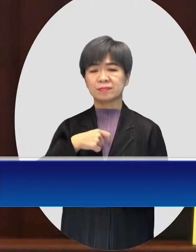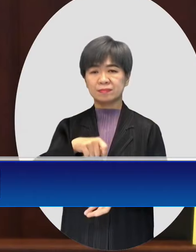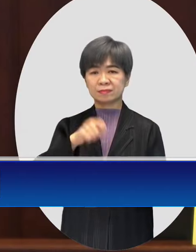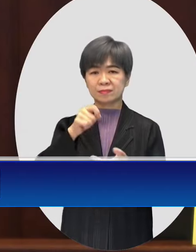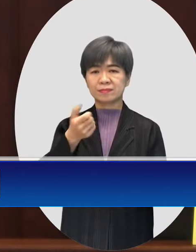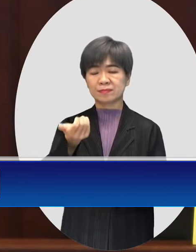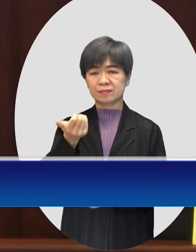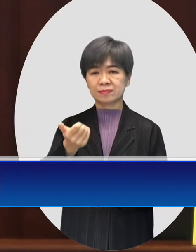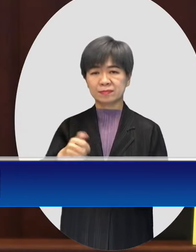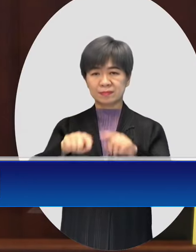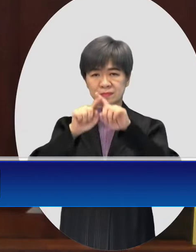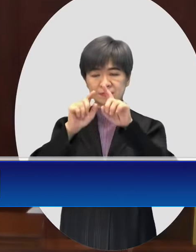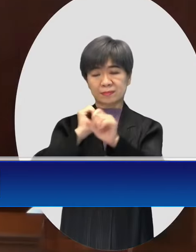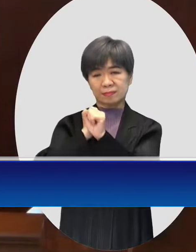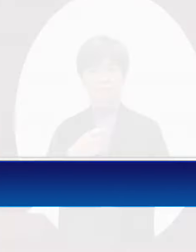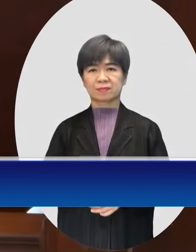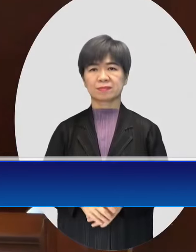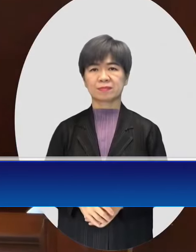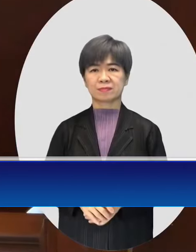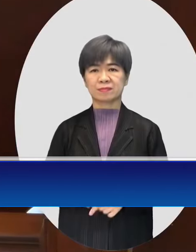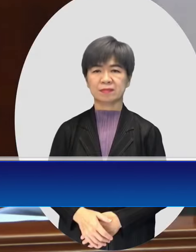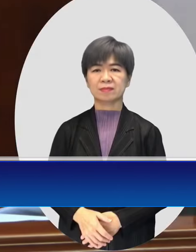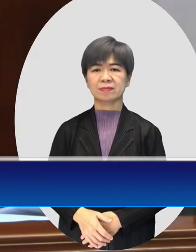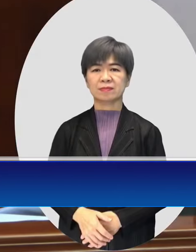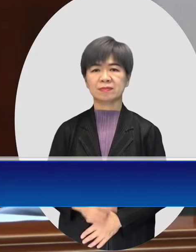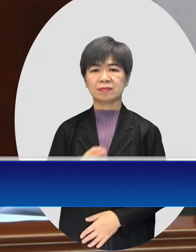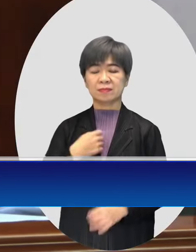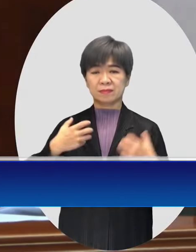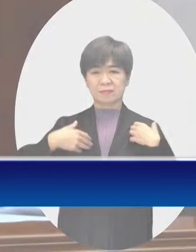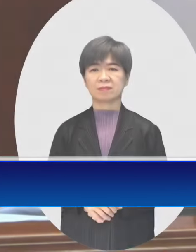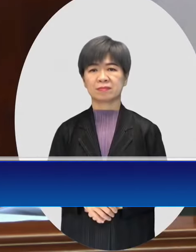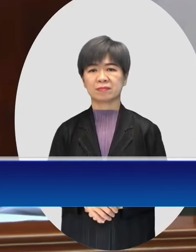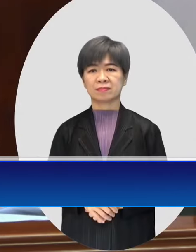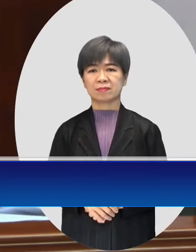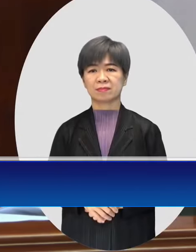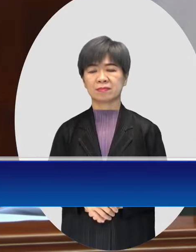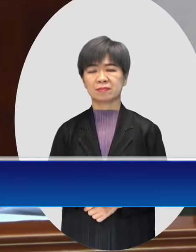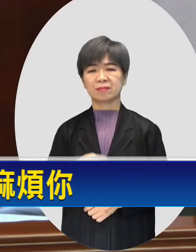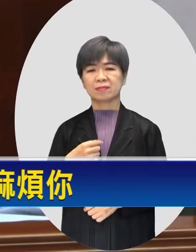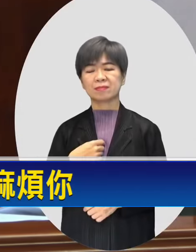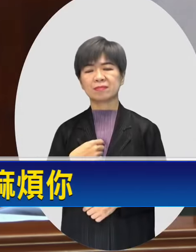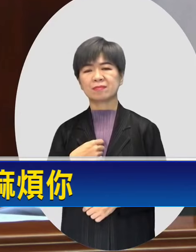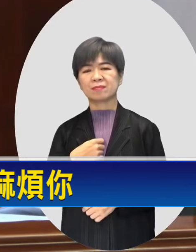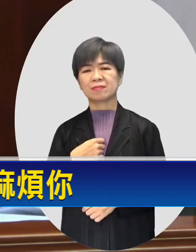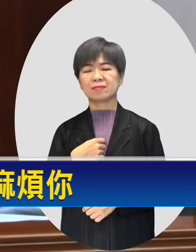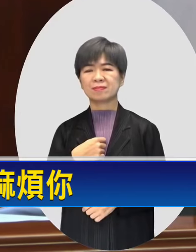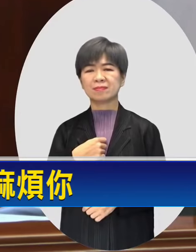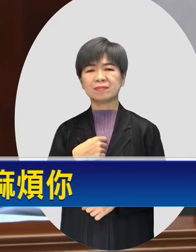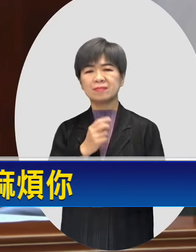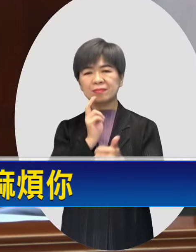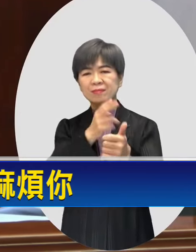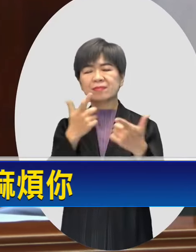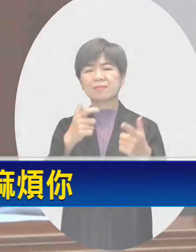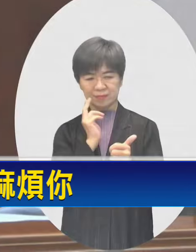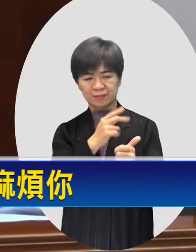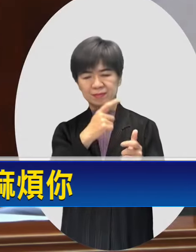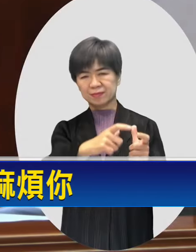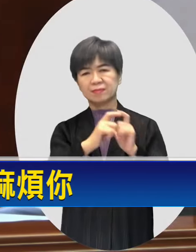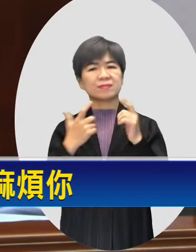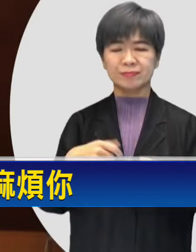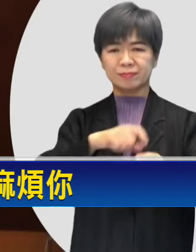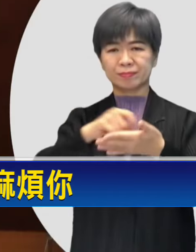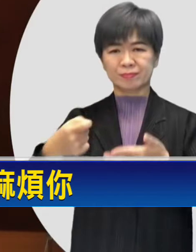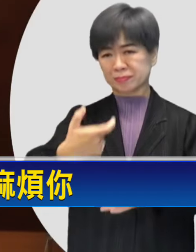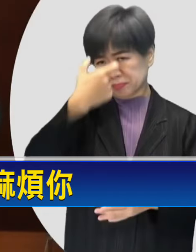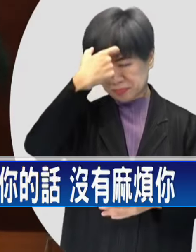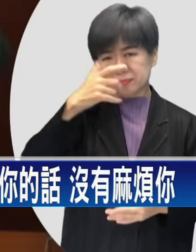这个张大法官有提到这个董宝成，我可以发言。 回头我并没有扣印你，我只是引用您的意见，没有麻